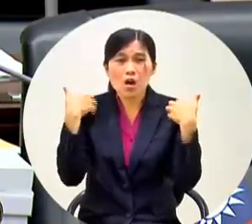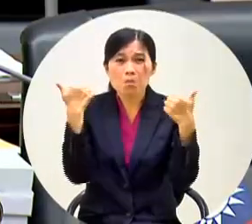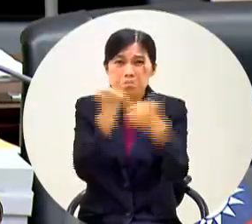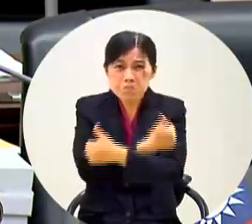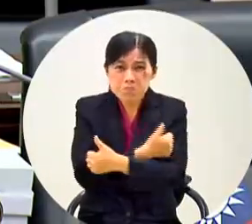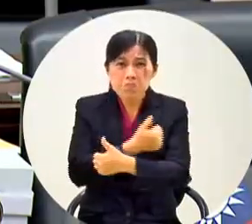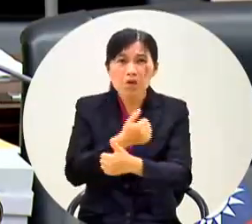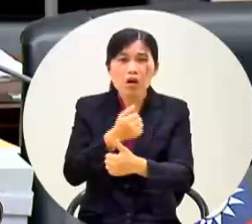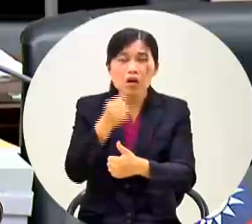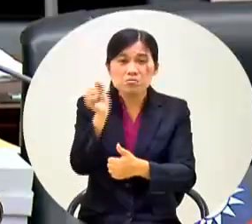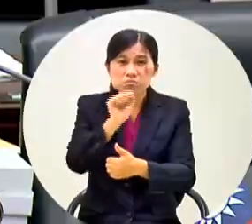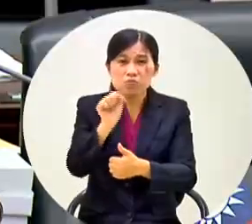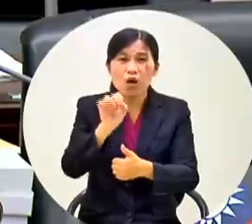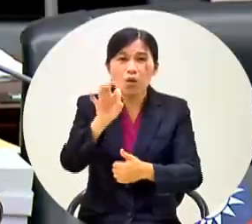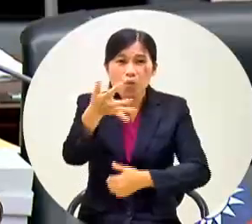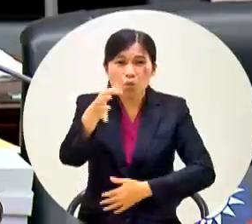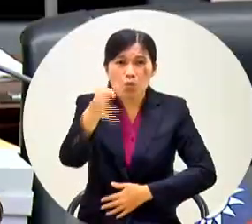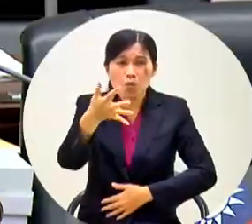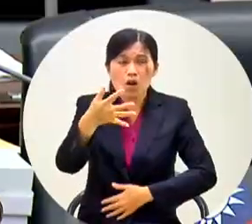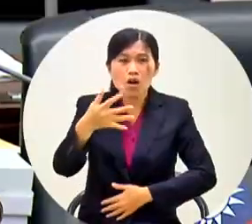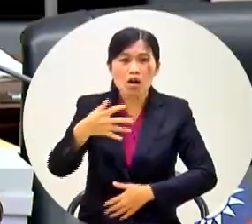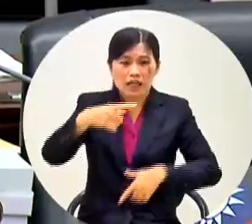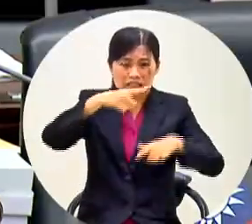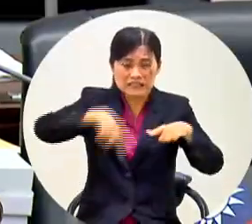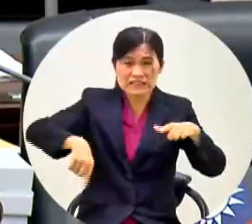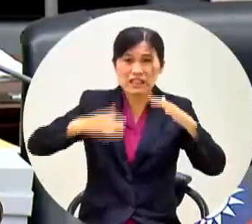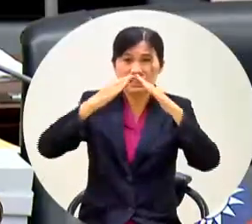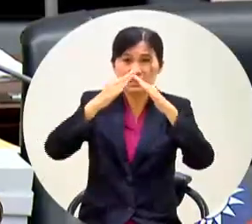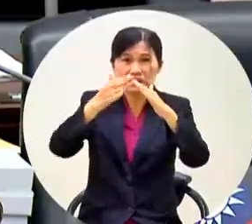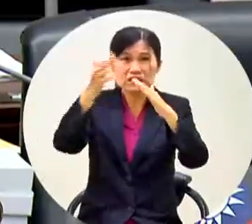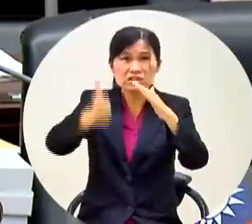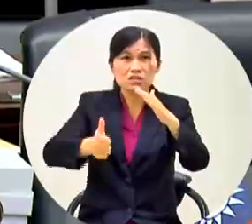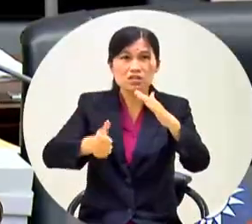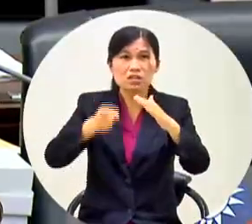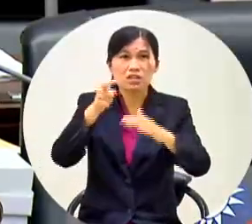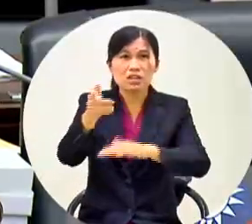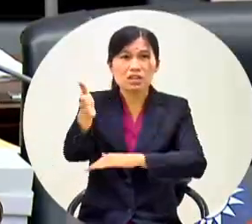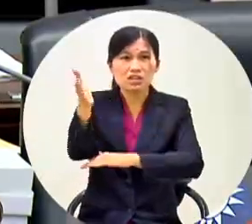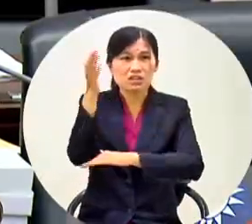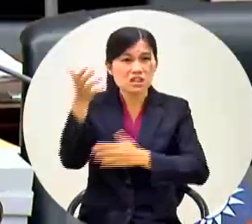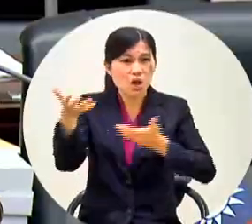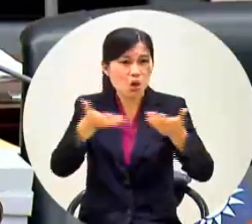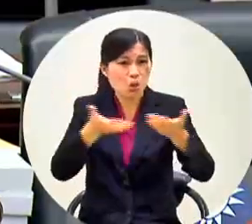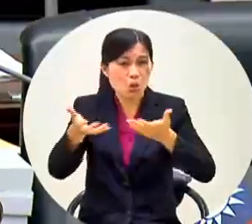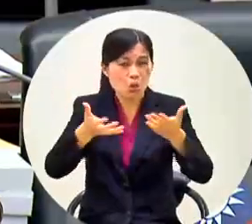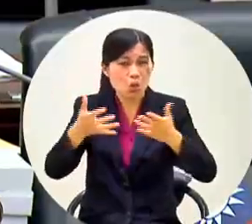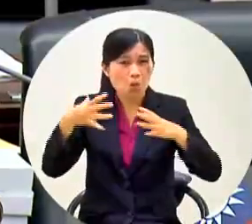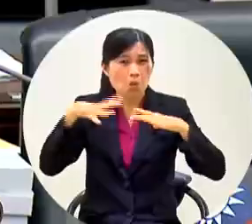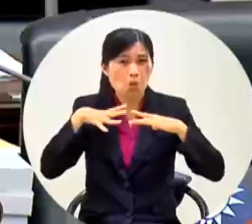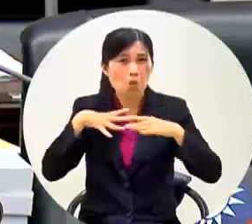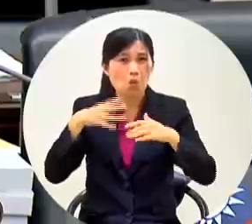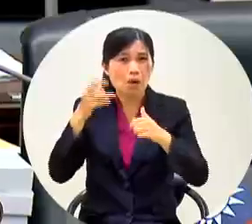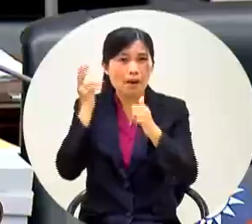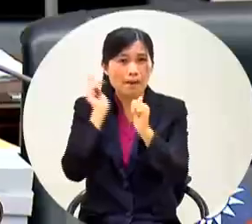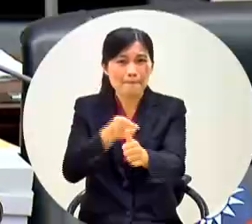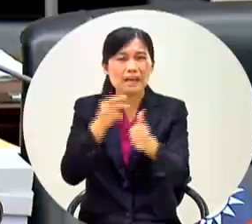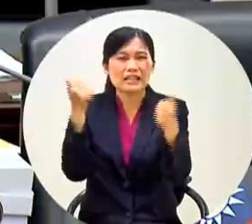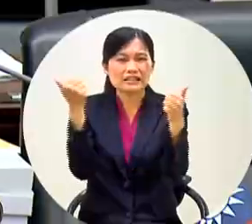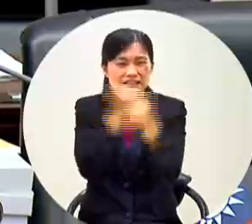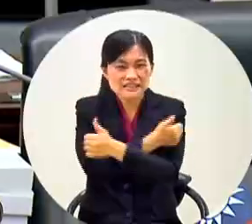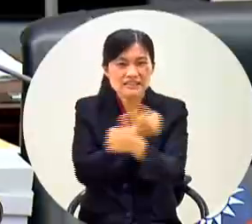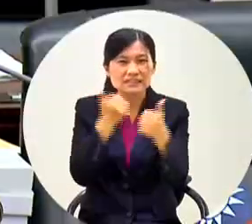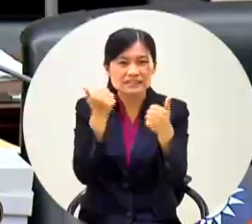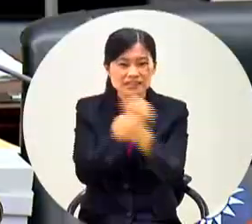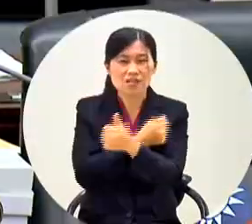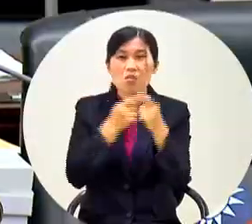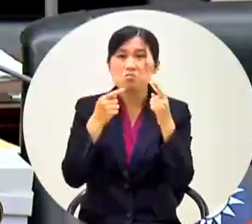叶匡时市长他是政务官派代理而已，代理人而已，韩市长没有